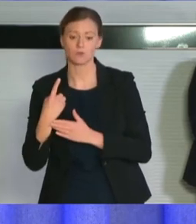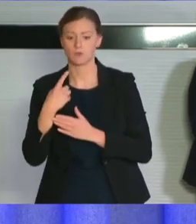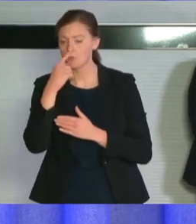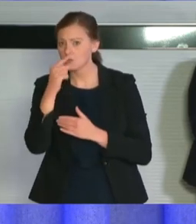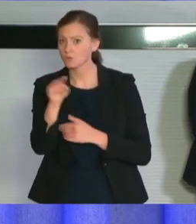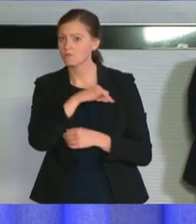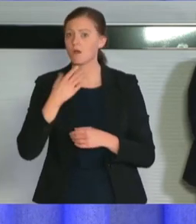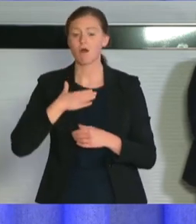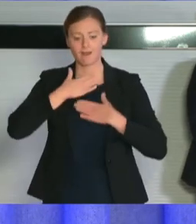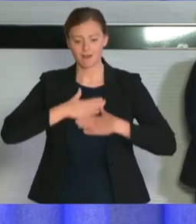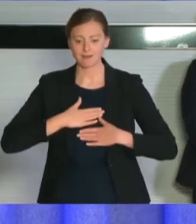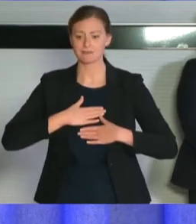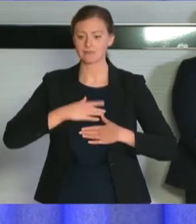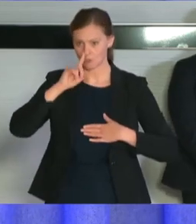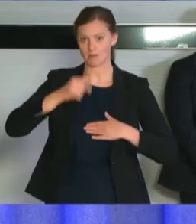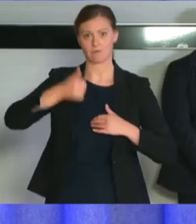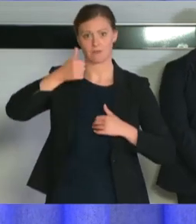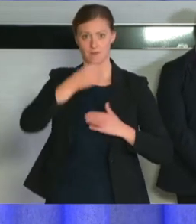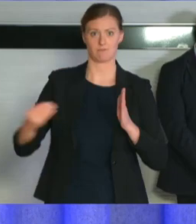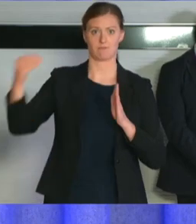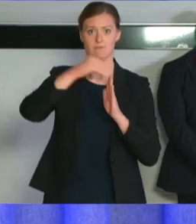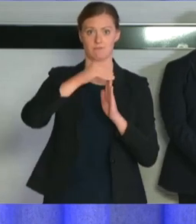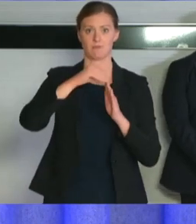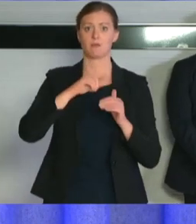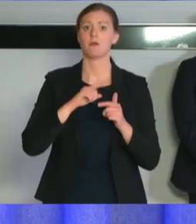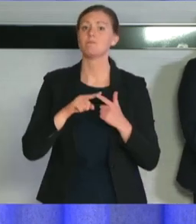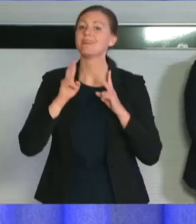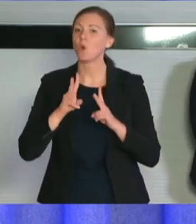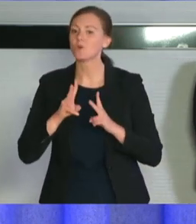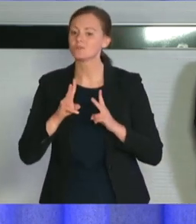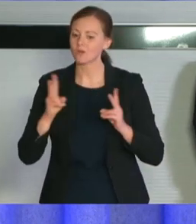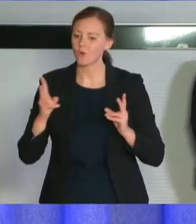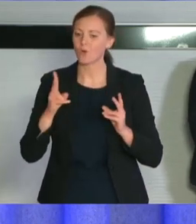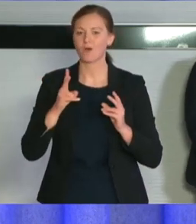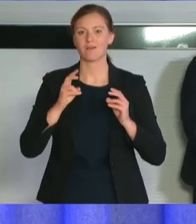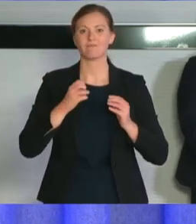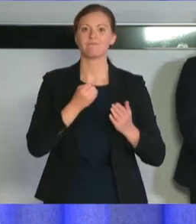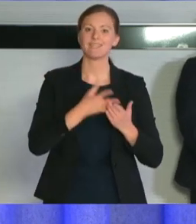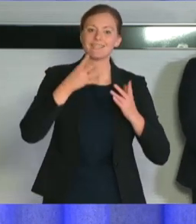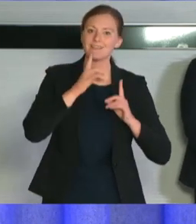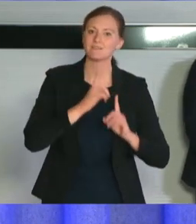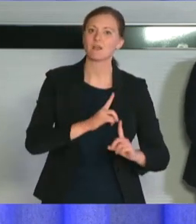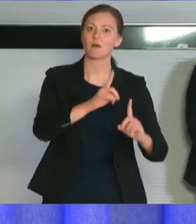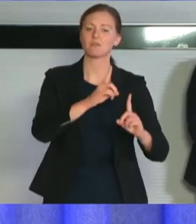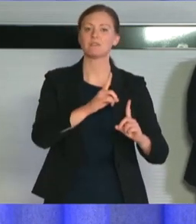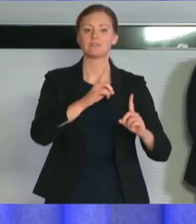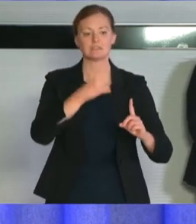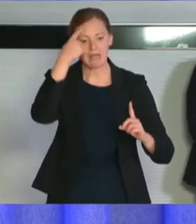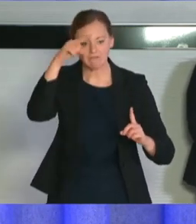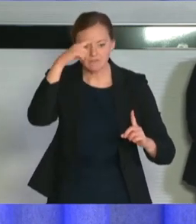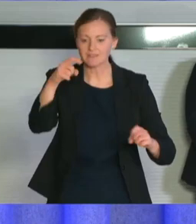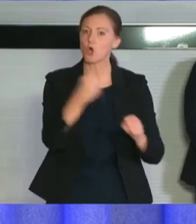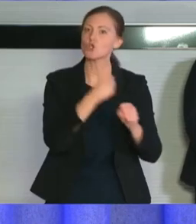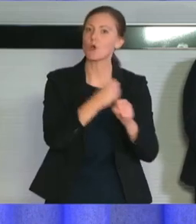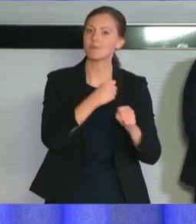har helse som nummer én, så må vi også sørge for bevaringen av verdiskapingsevnen, jobbene i Norge, som